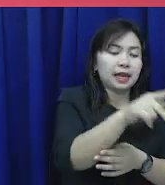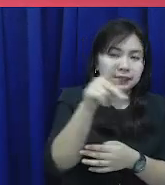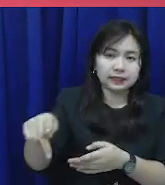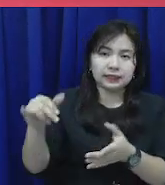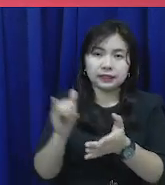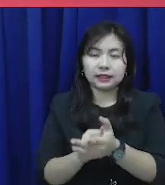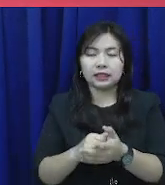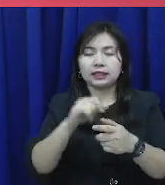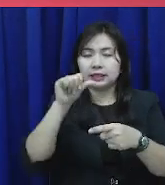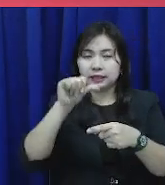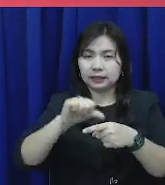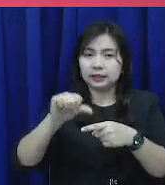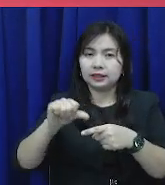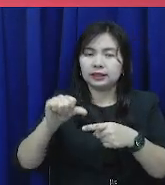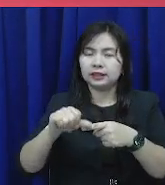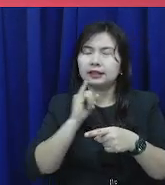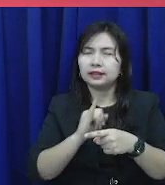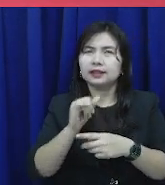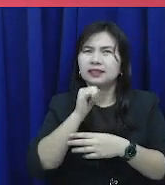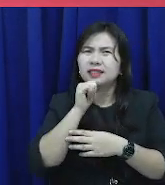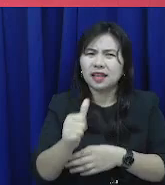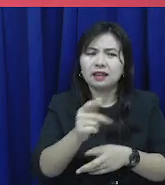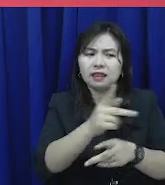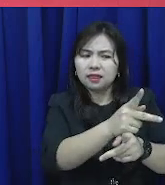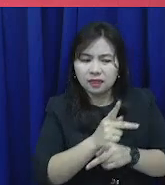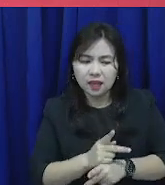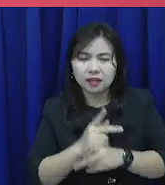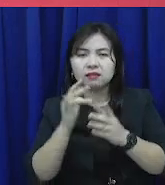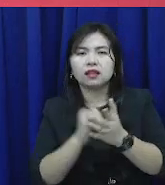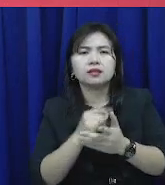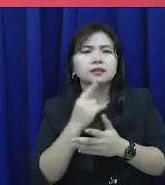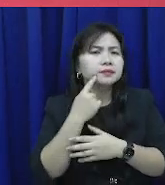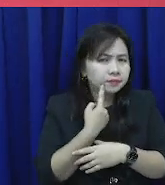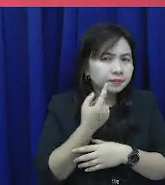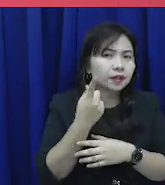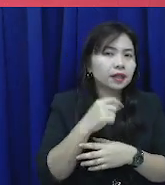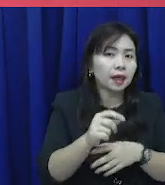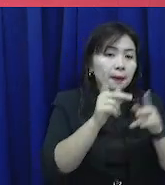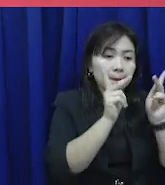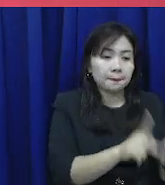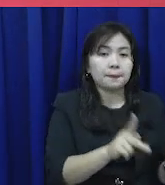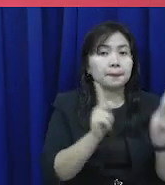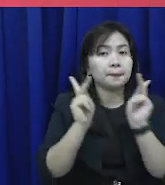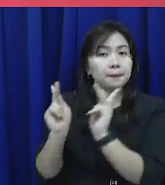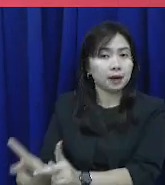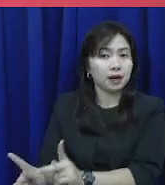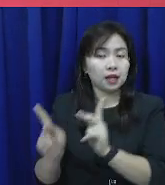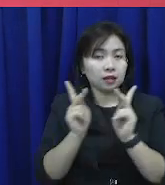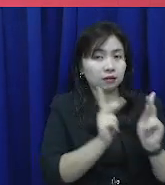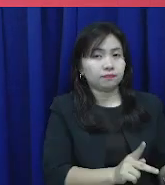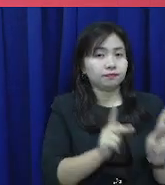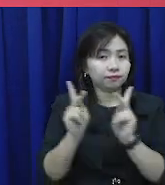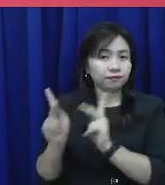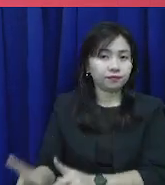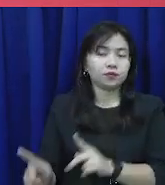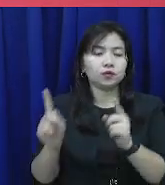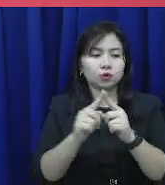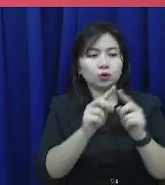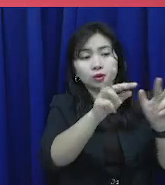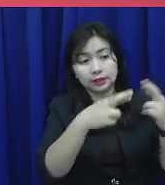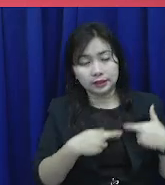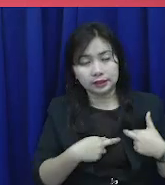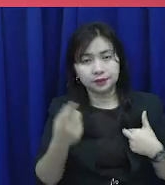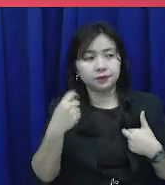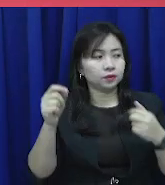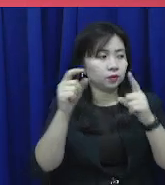not ah is not is not taking seriously yung cultivation yong pagpe-prepare natin sa pagtanggap natin sa